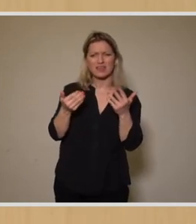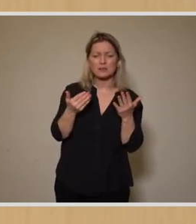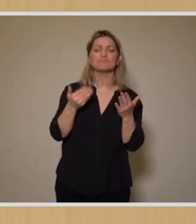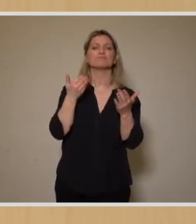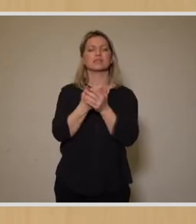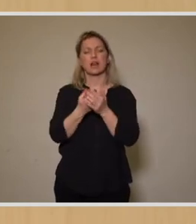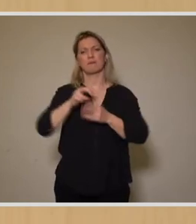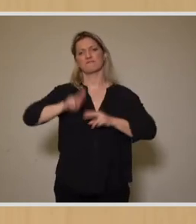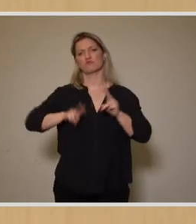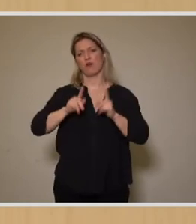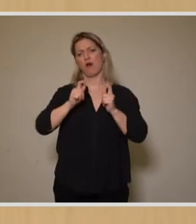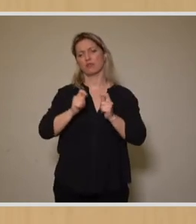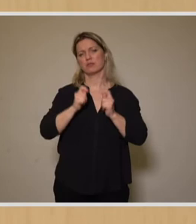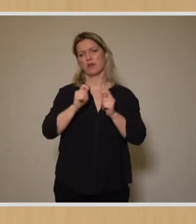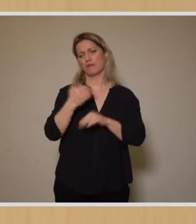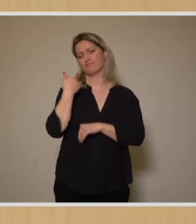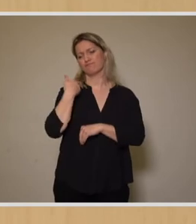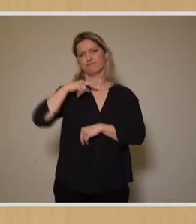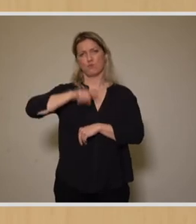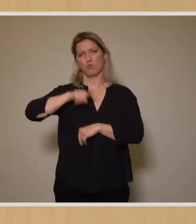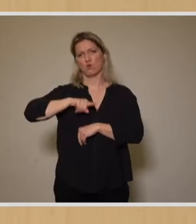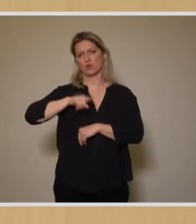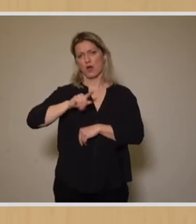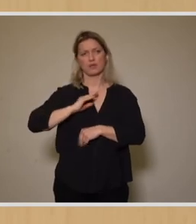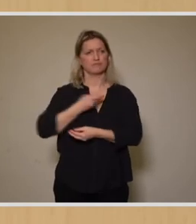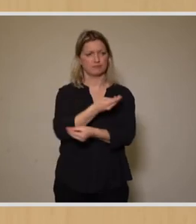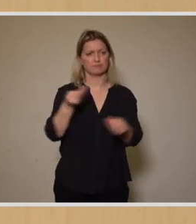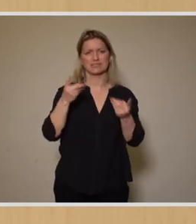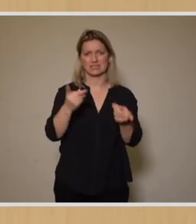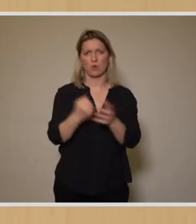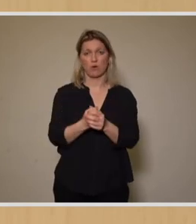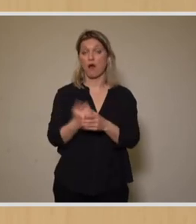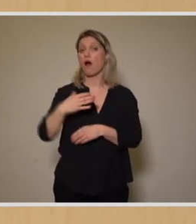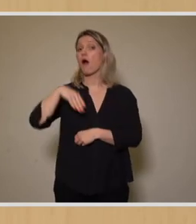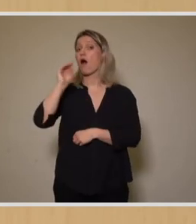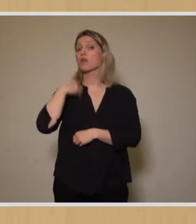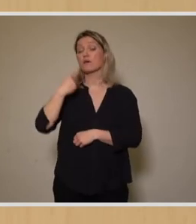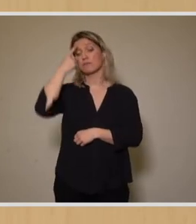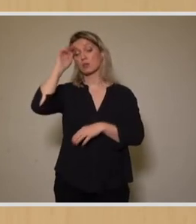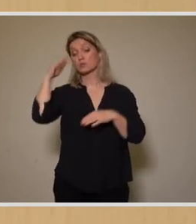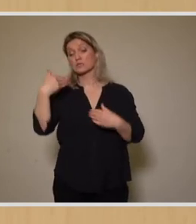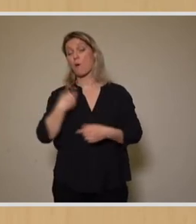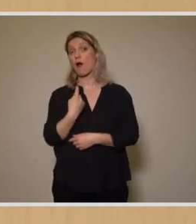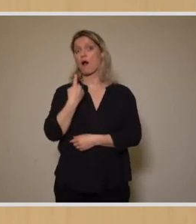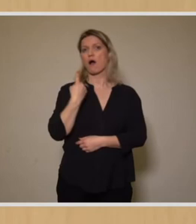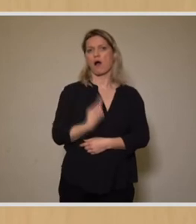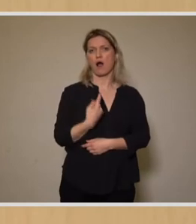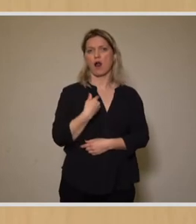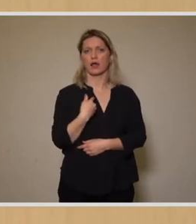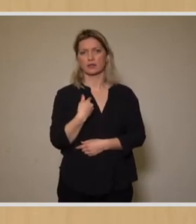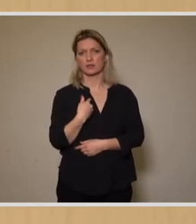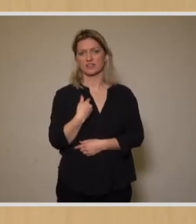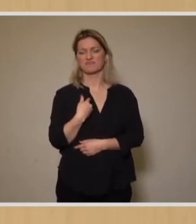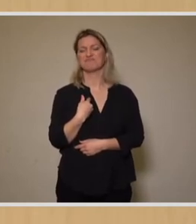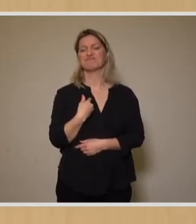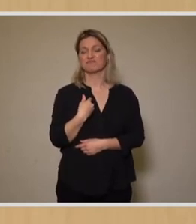verschiedene Anträge in den vergangenen Monaten gestellt. Lange waren wir allein mit unserer Position und jetzt ist etwas passiert in den vergangenen